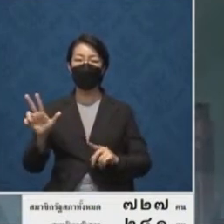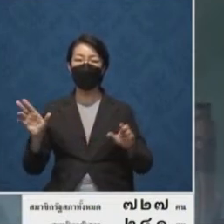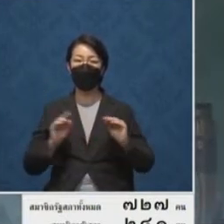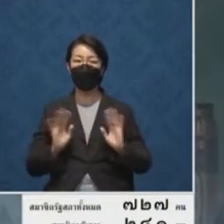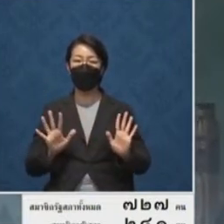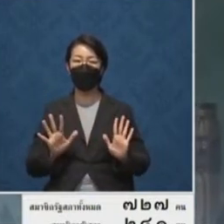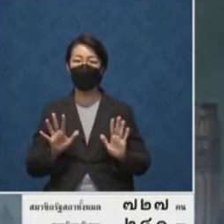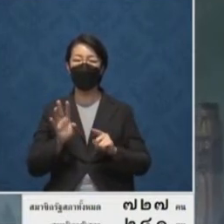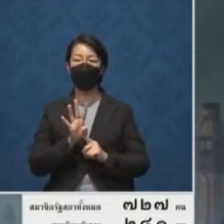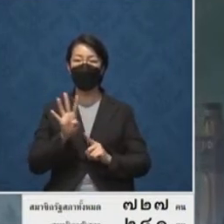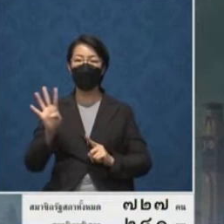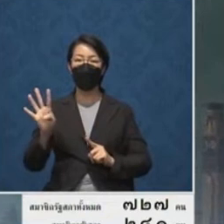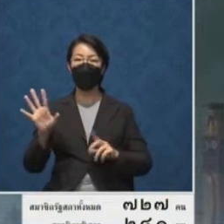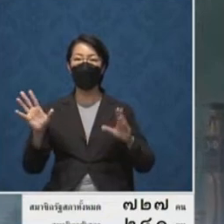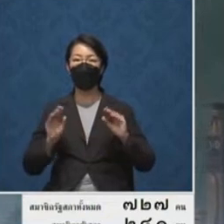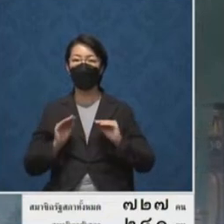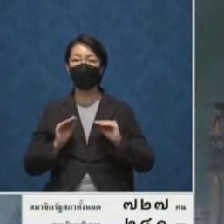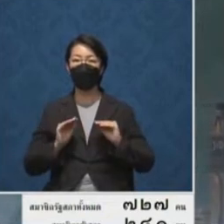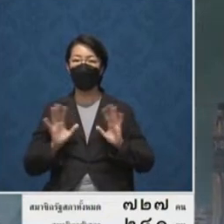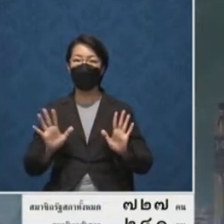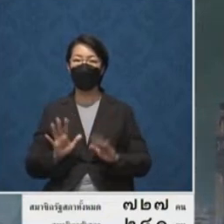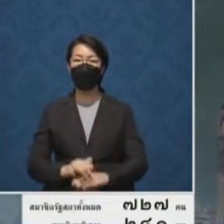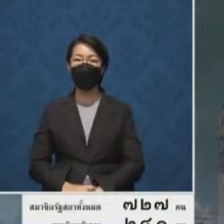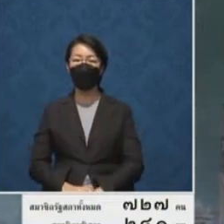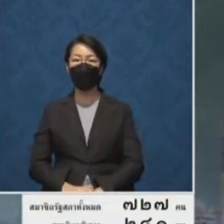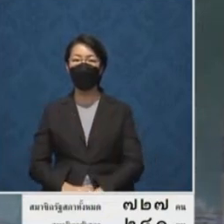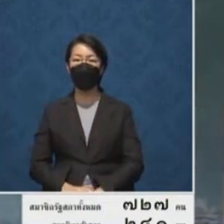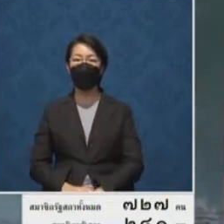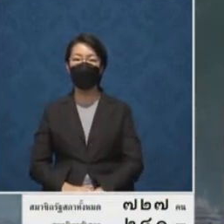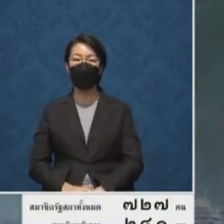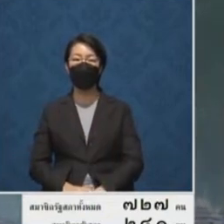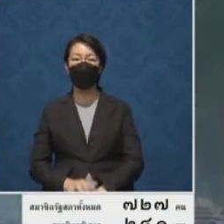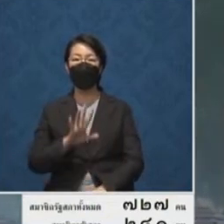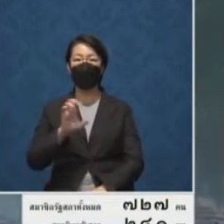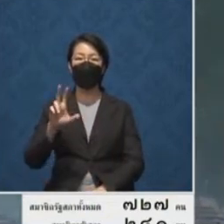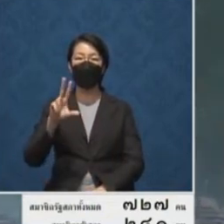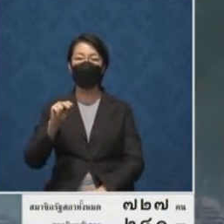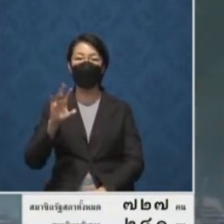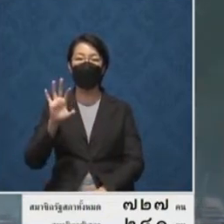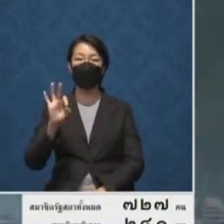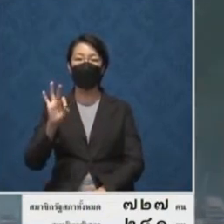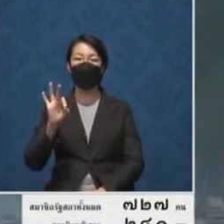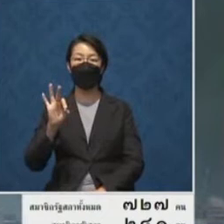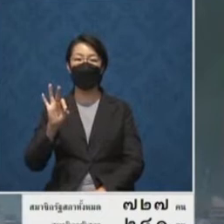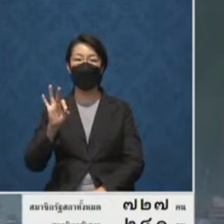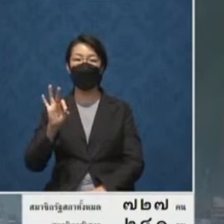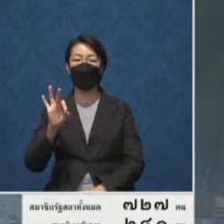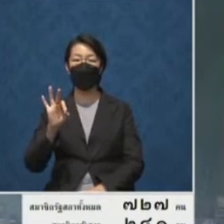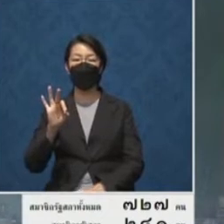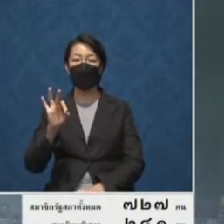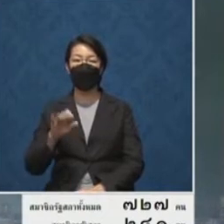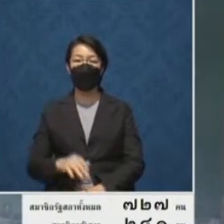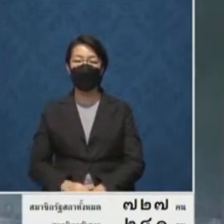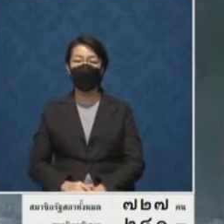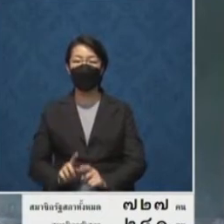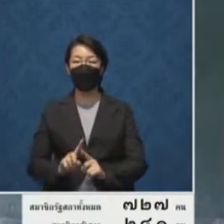การ3ไม่รับหลักการ4ไม่รับหลักการ 539ศาสตราจารย์พิเศษสมจ